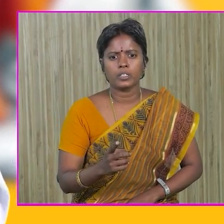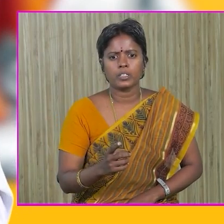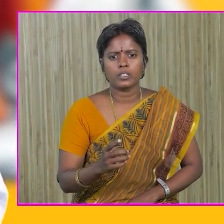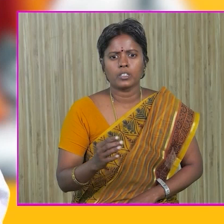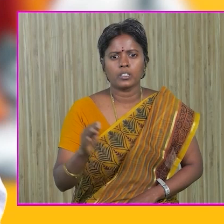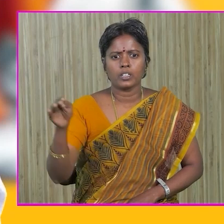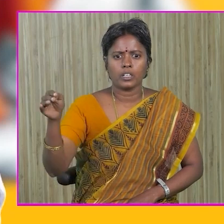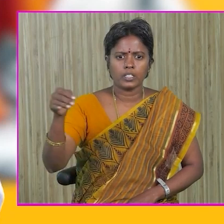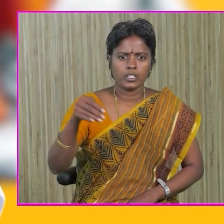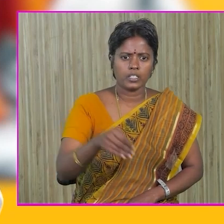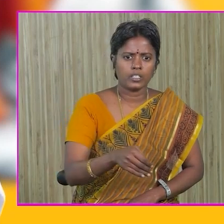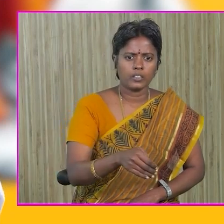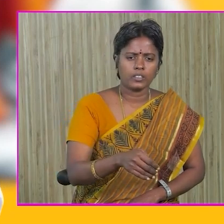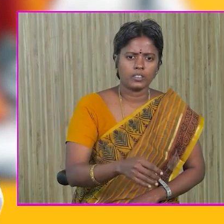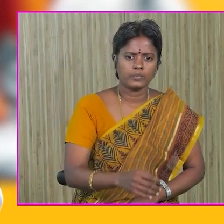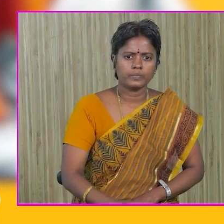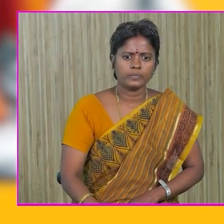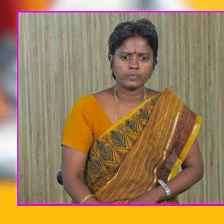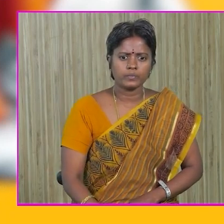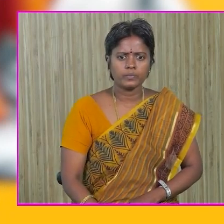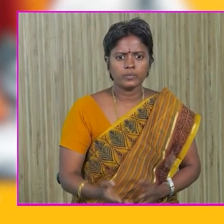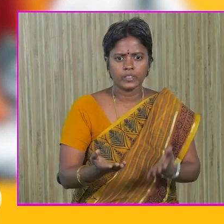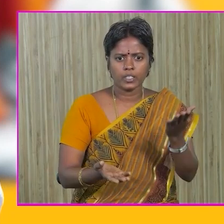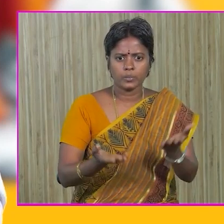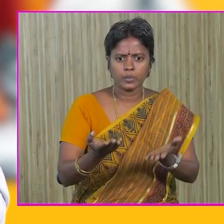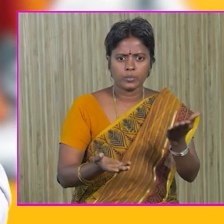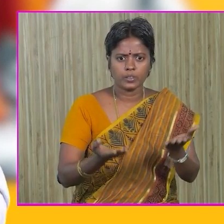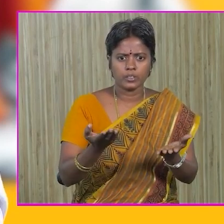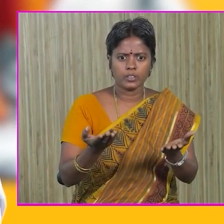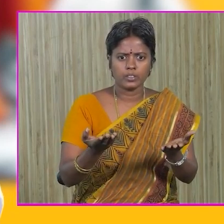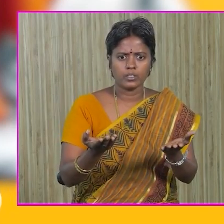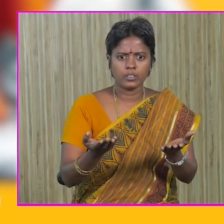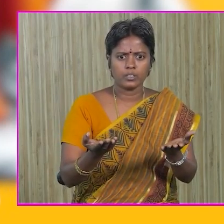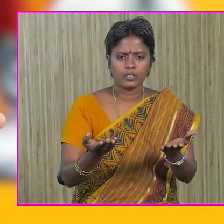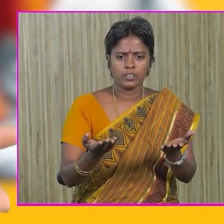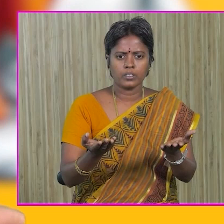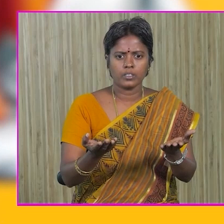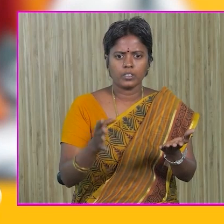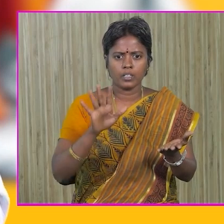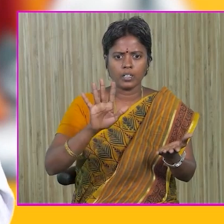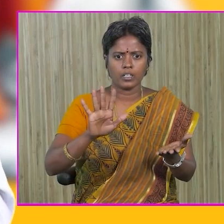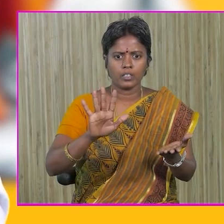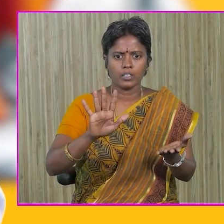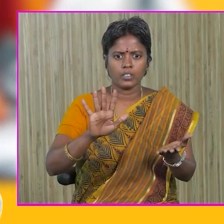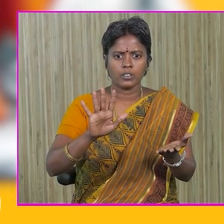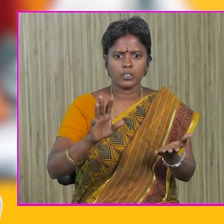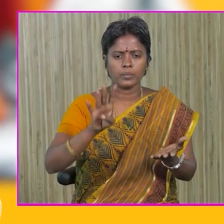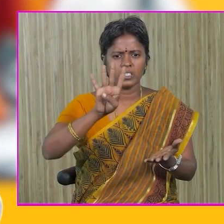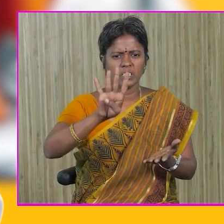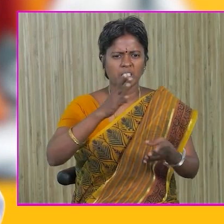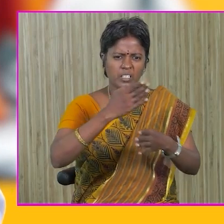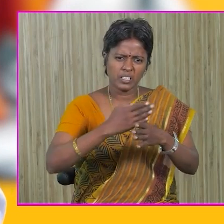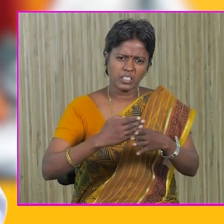அந்த கடைக்காரர் விவசாயி கொண்டு வந்த காய்கறிகளை எடை போடும்போது 5 கிலோ என கொடுத்த பொருளில் 4.5 கிலோகிராம் தான்